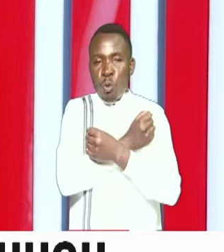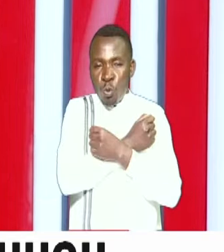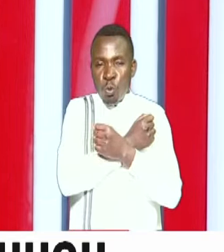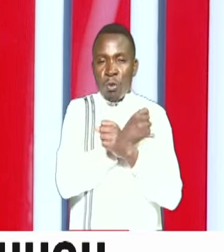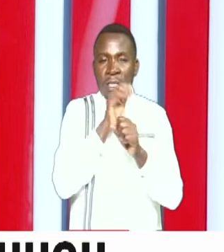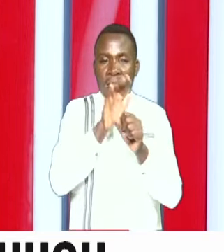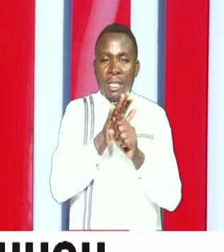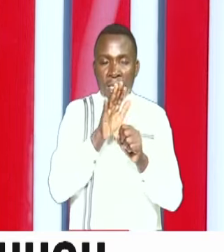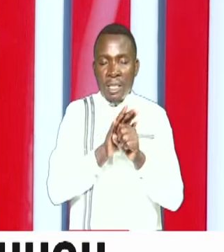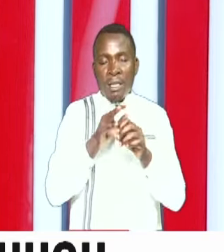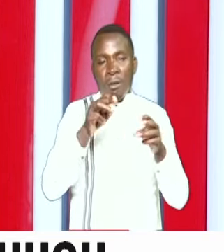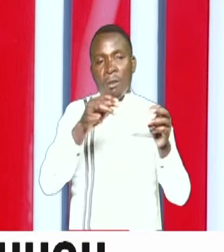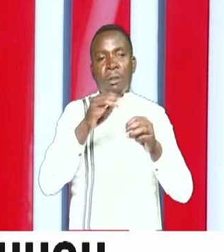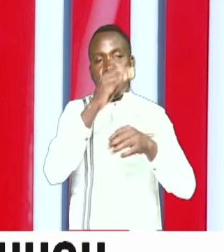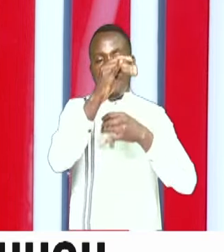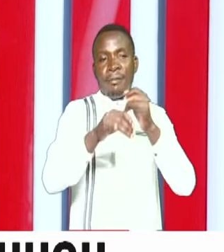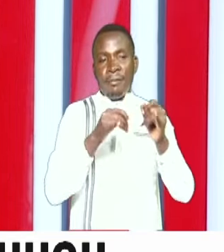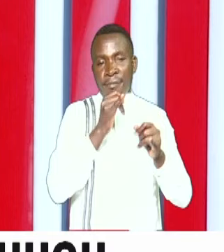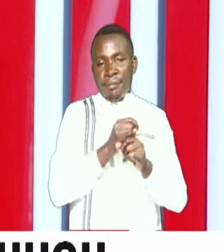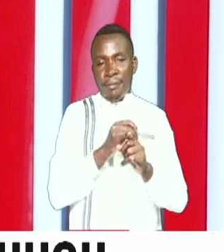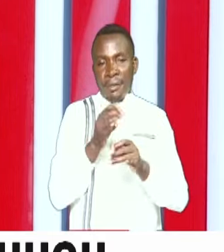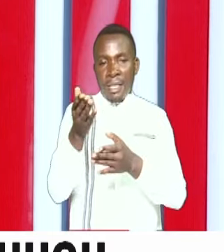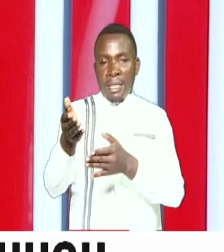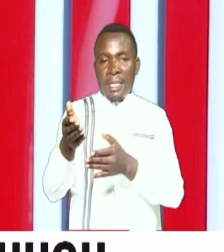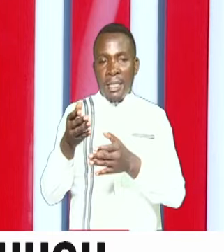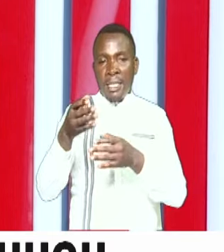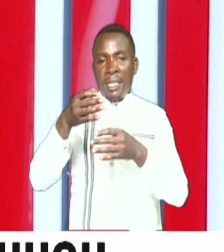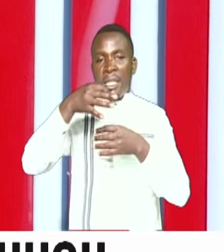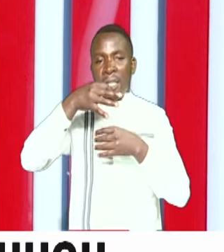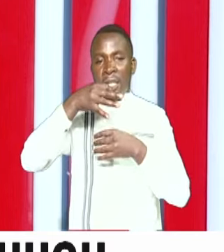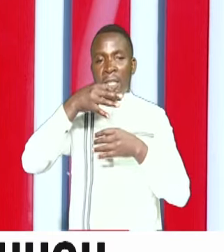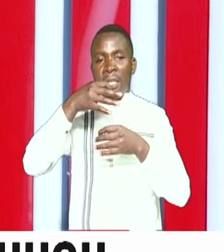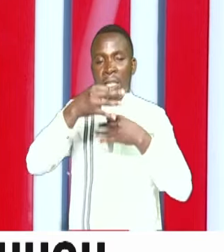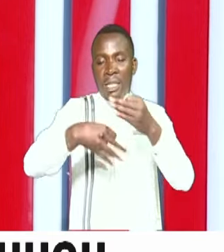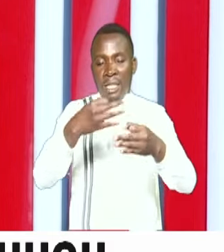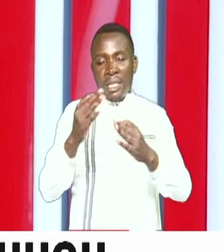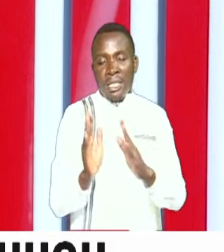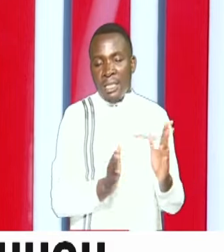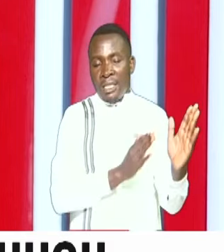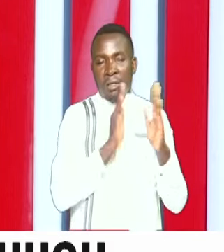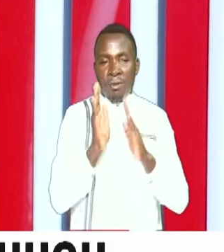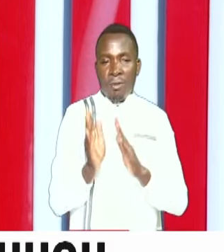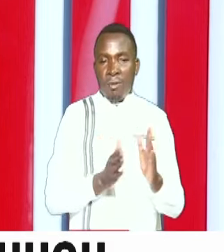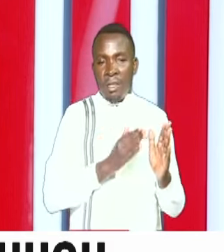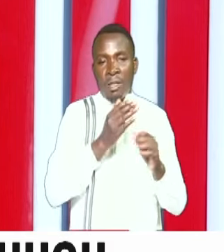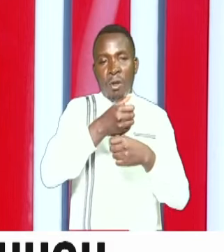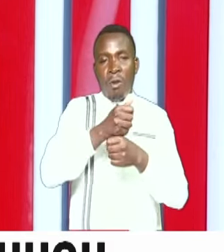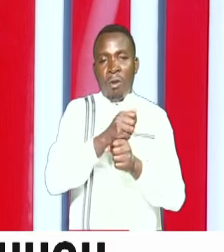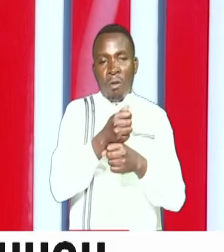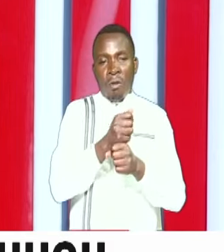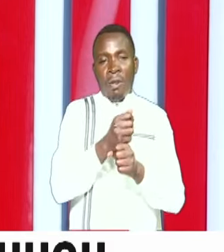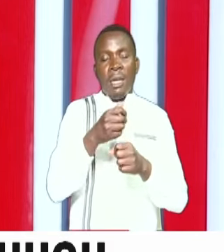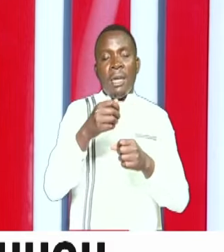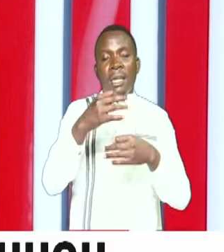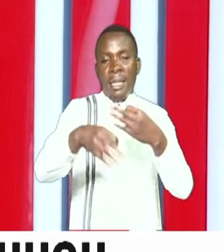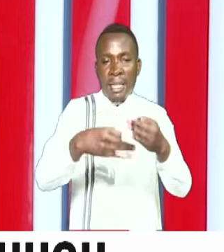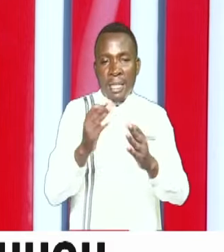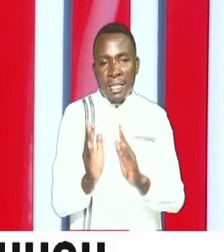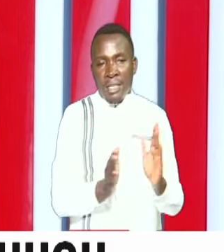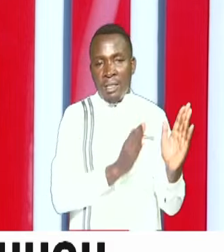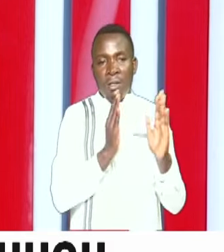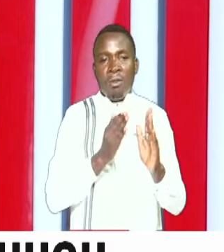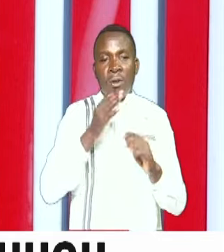rw'isoko mpuzamahanga. Hari inganda zitunganya kawa, hari inganda zitunganya ibinyobwa, yaba ari ibisembuye